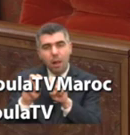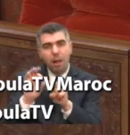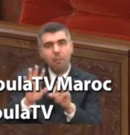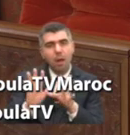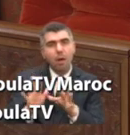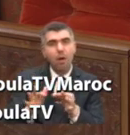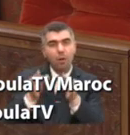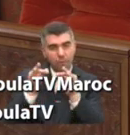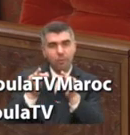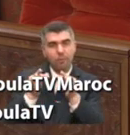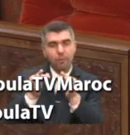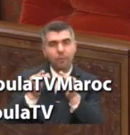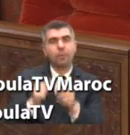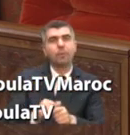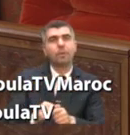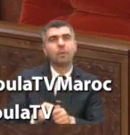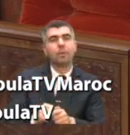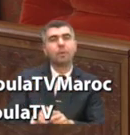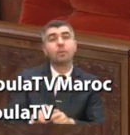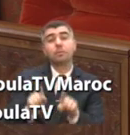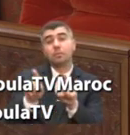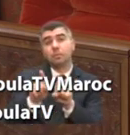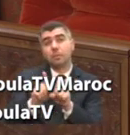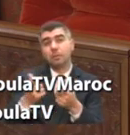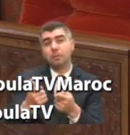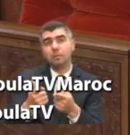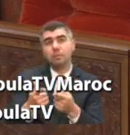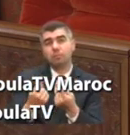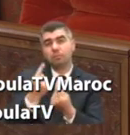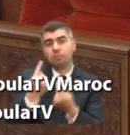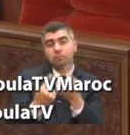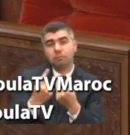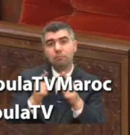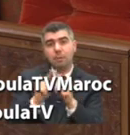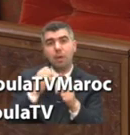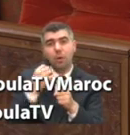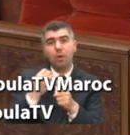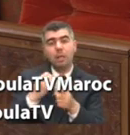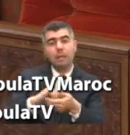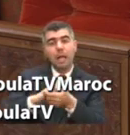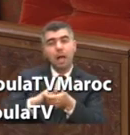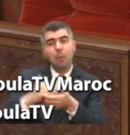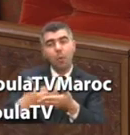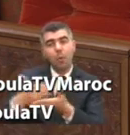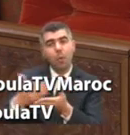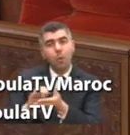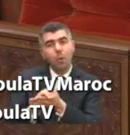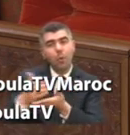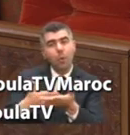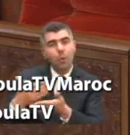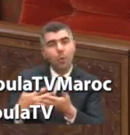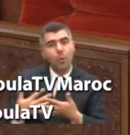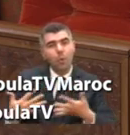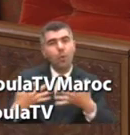يعني امكانيات من اجل ذلك، والمقاربه التضامنيه والجماعيه اللي كيتشكل هذه التغطيه الصحيه